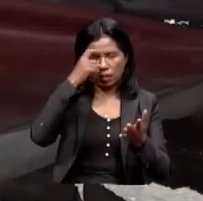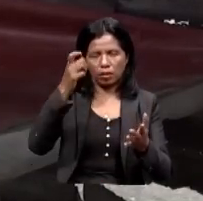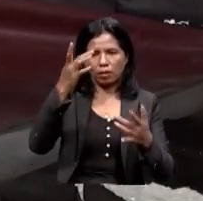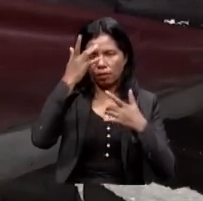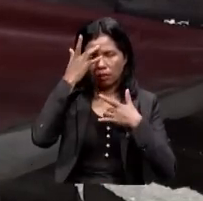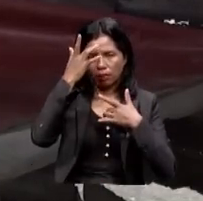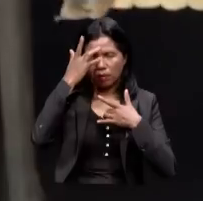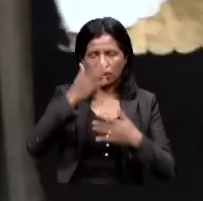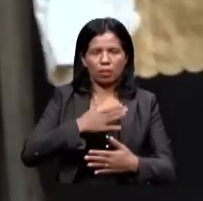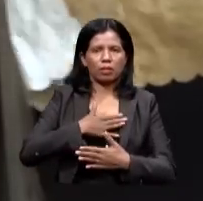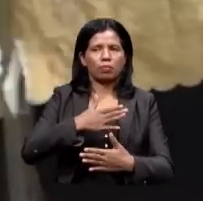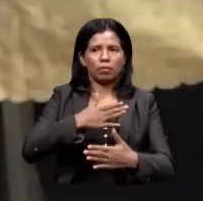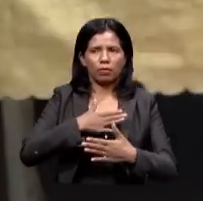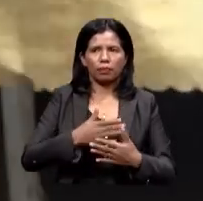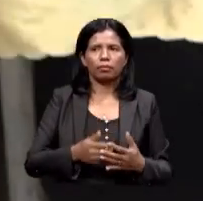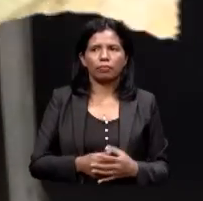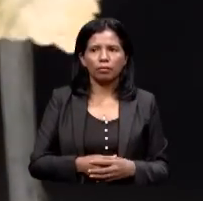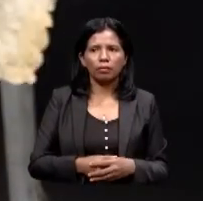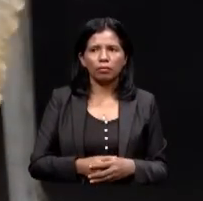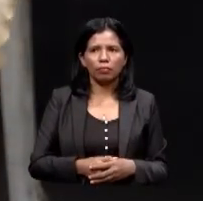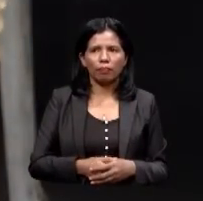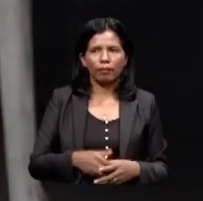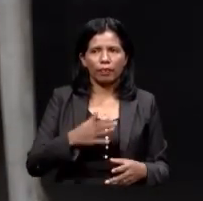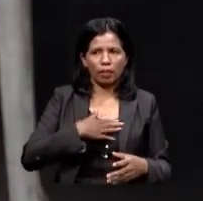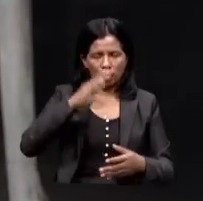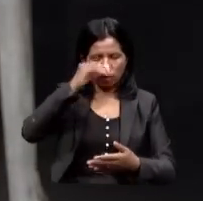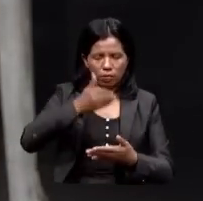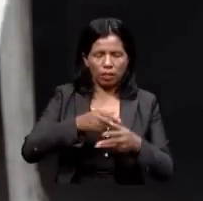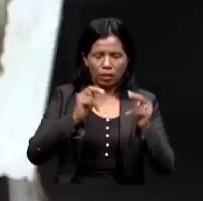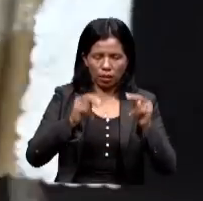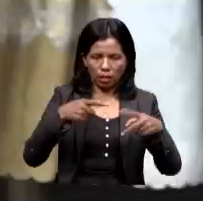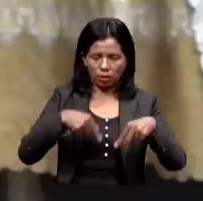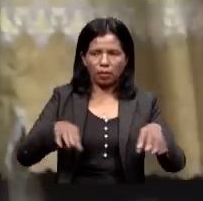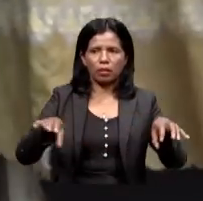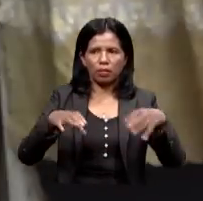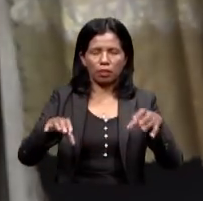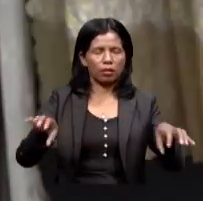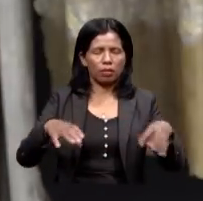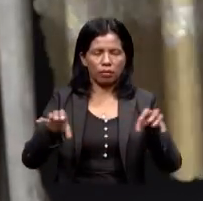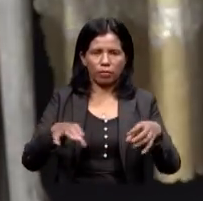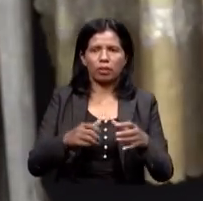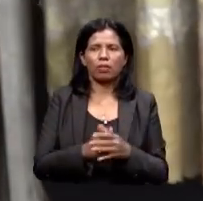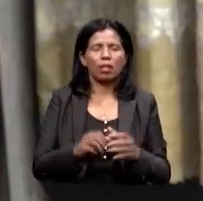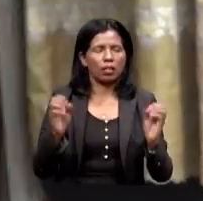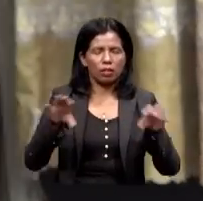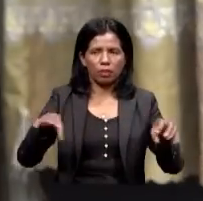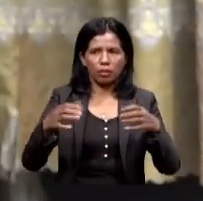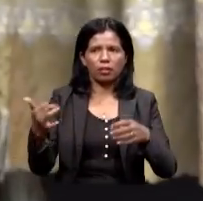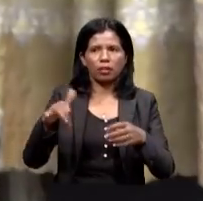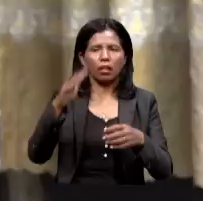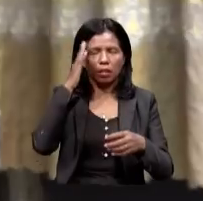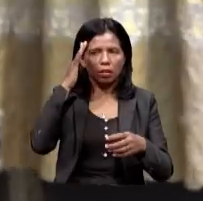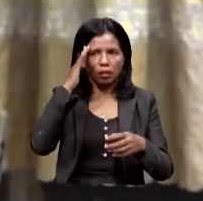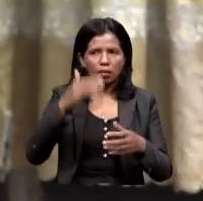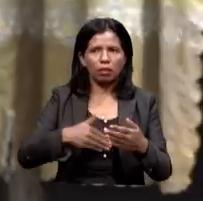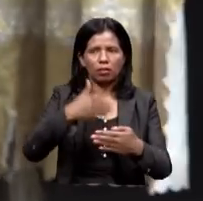moras isbot. Ano ansira terceiro ba escola perde anato serviço la serviço pum, sira ne hanoine hakat